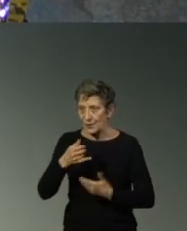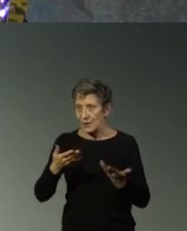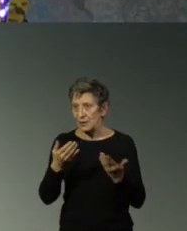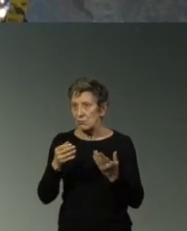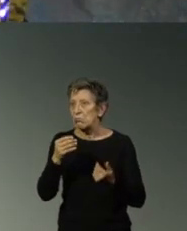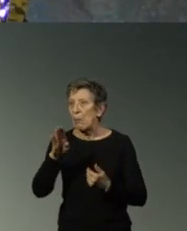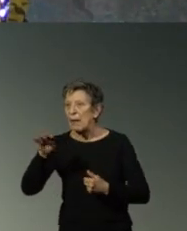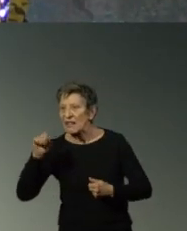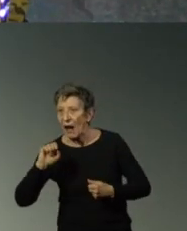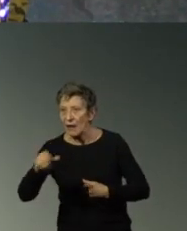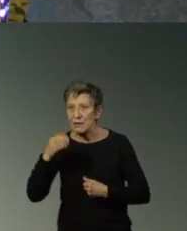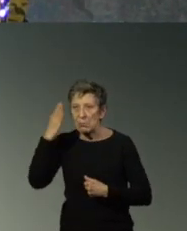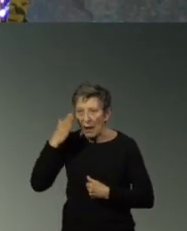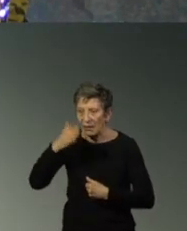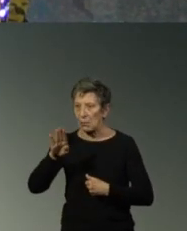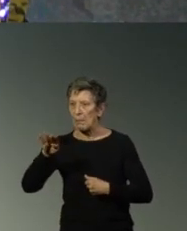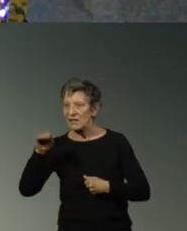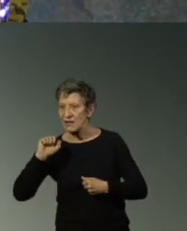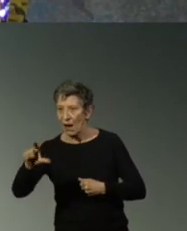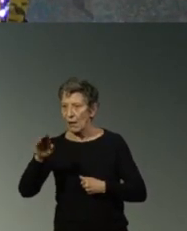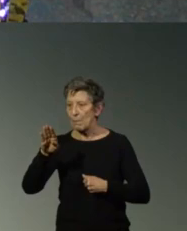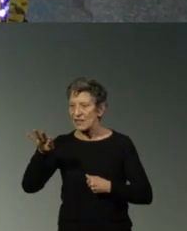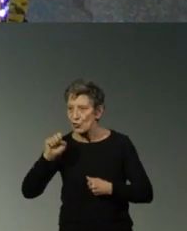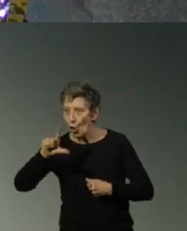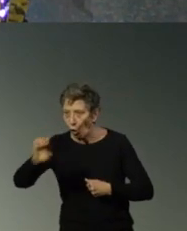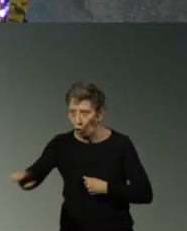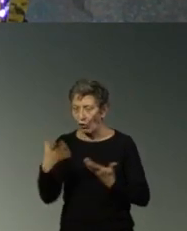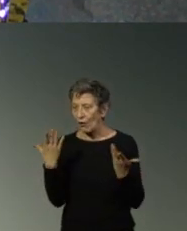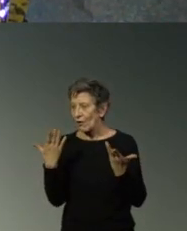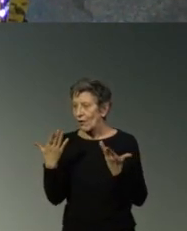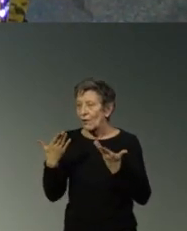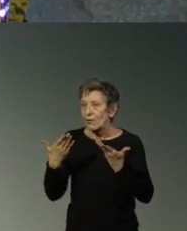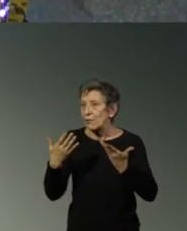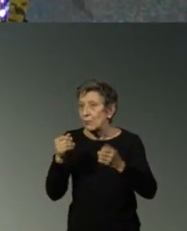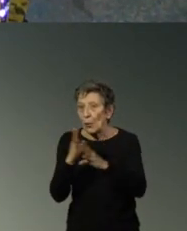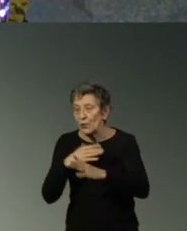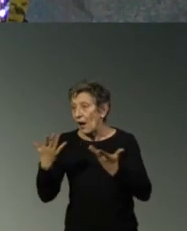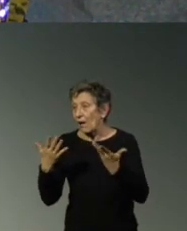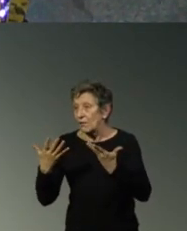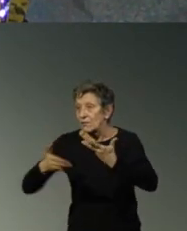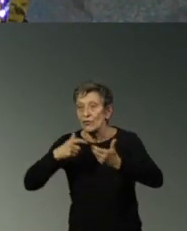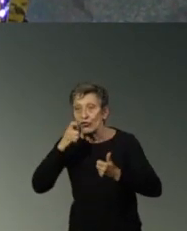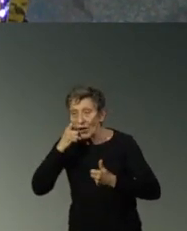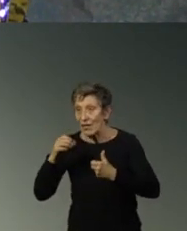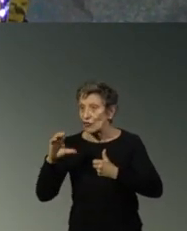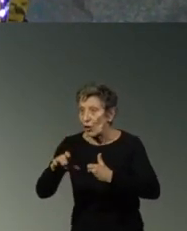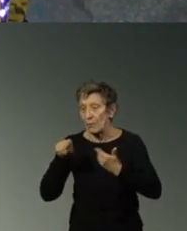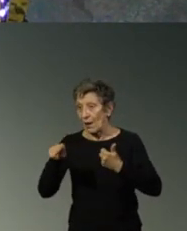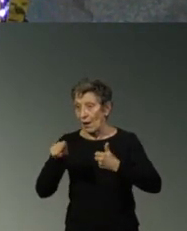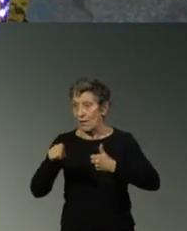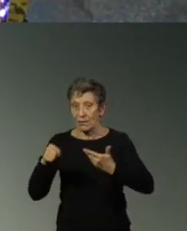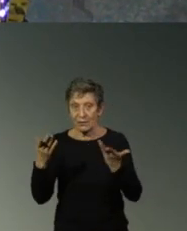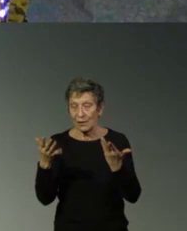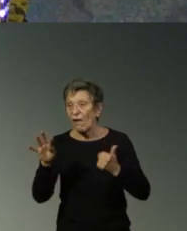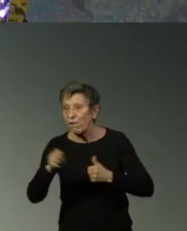bétail, bête, bestial, bestiole, brutal, brute, butor, charnel, cheptel, créature, cruelle, faune,